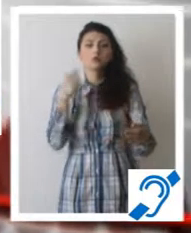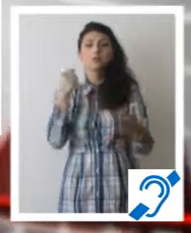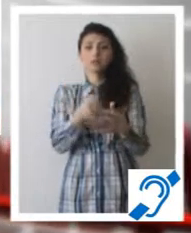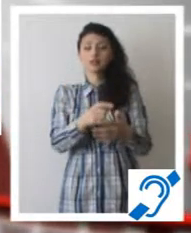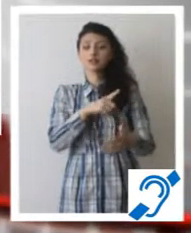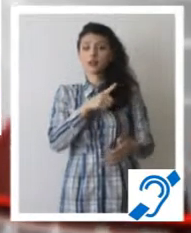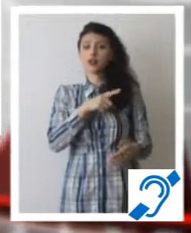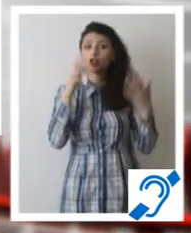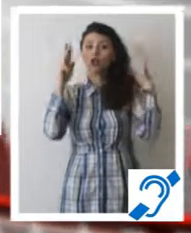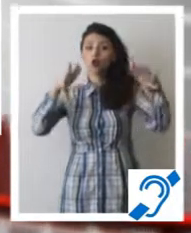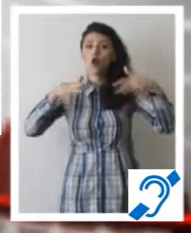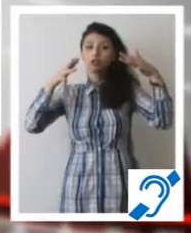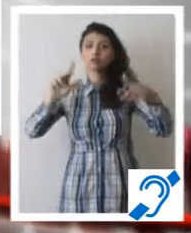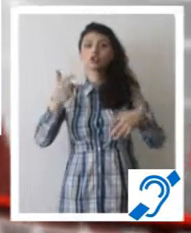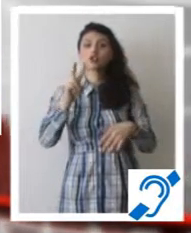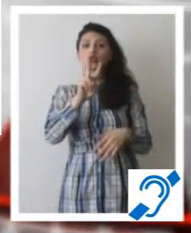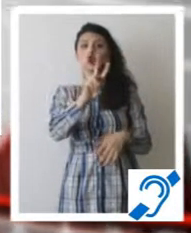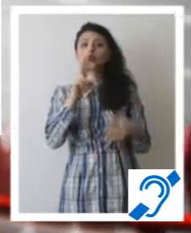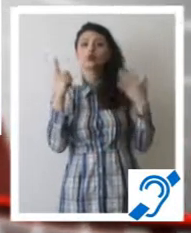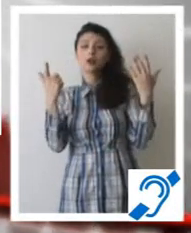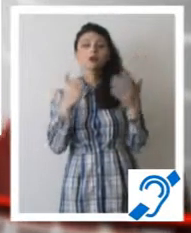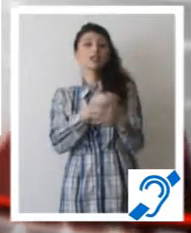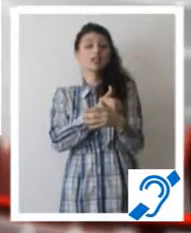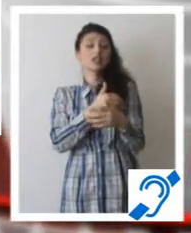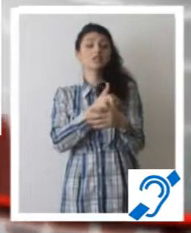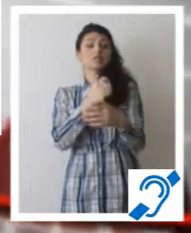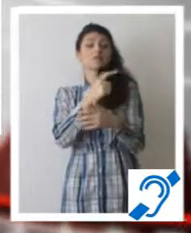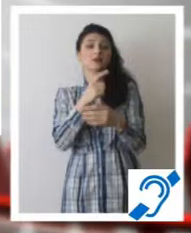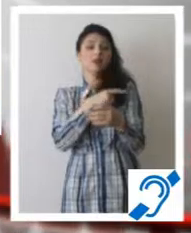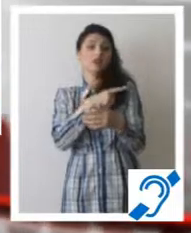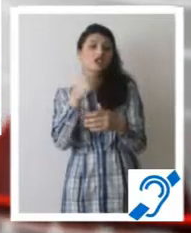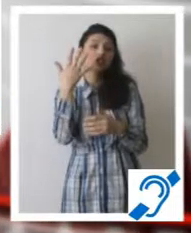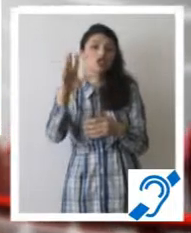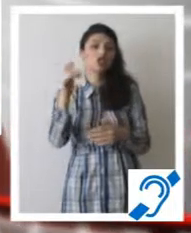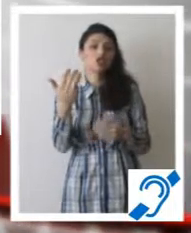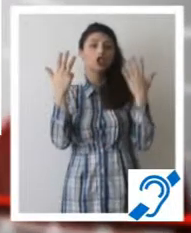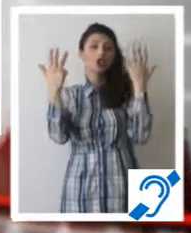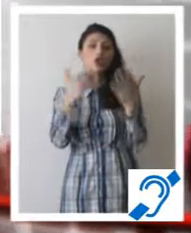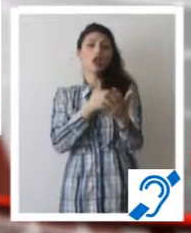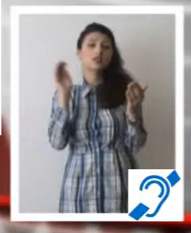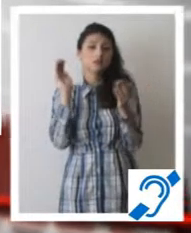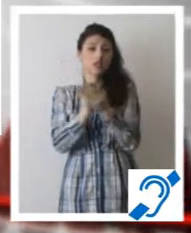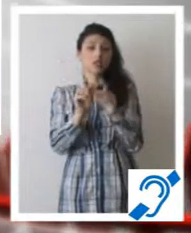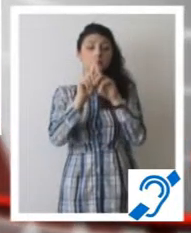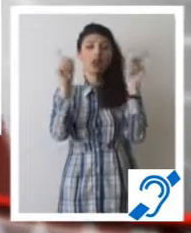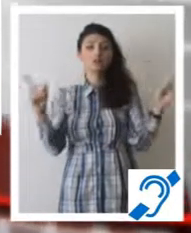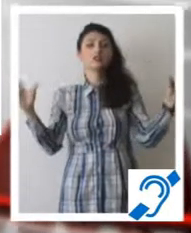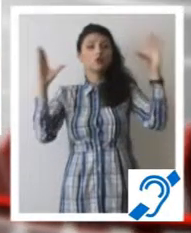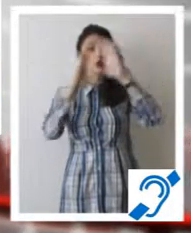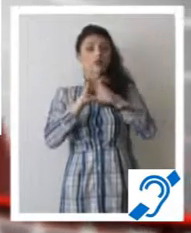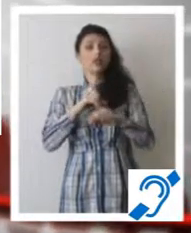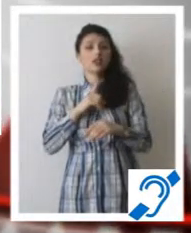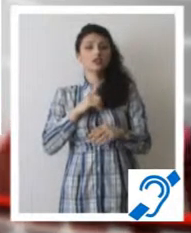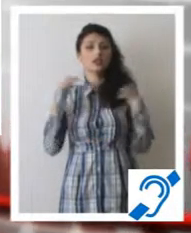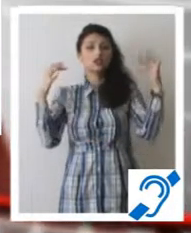fi cuprinse între 19 și 27 de grade, iar cele minime între 5 și 9 grade. Dimineața și noaptea vor